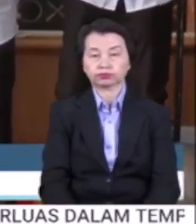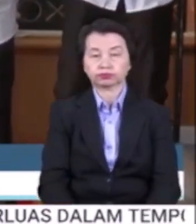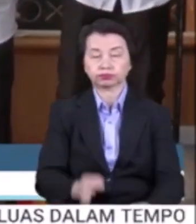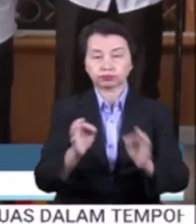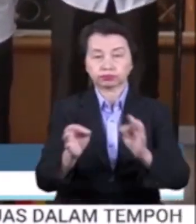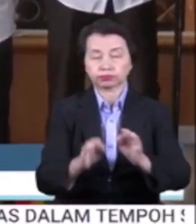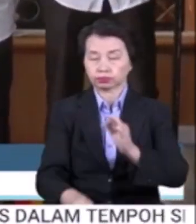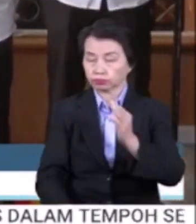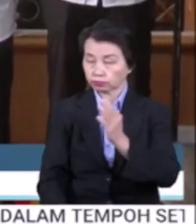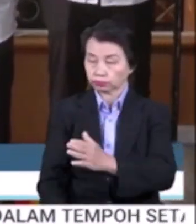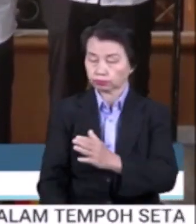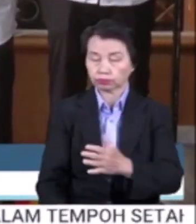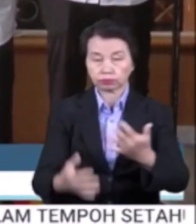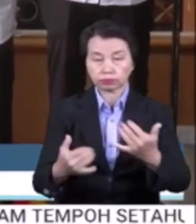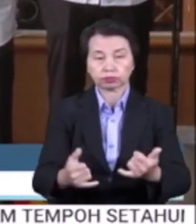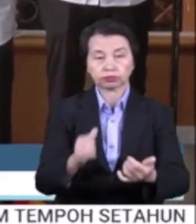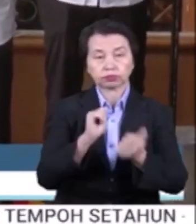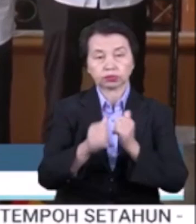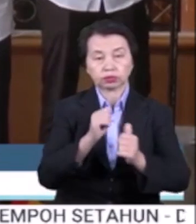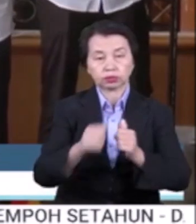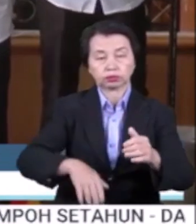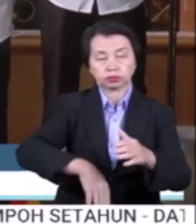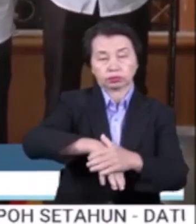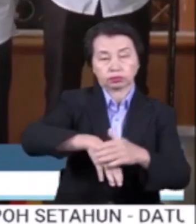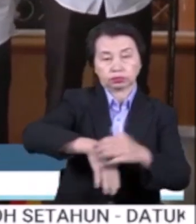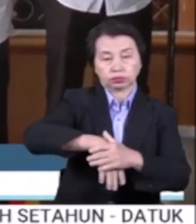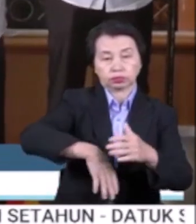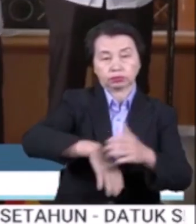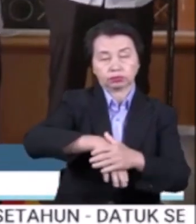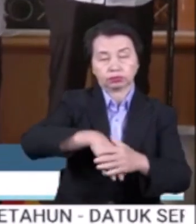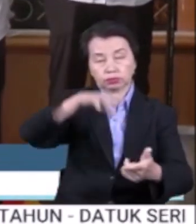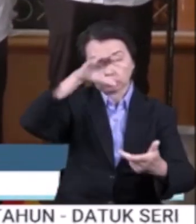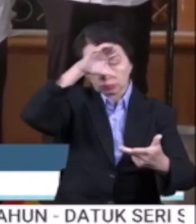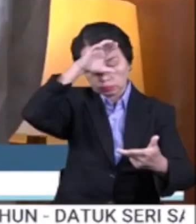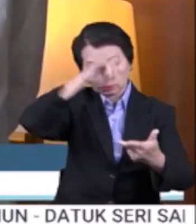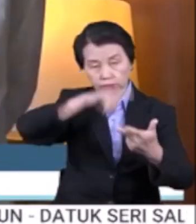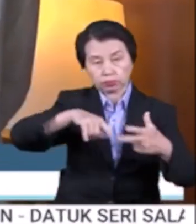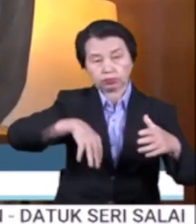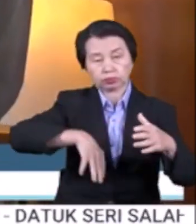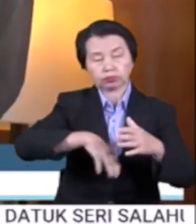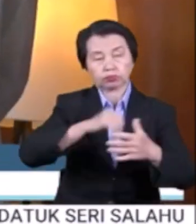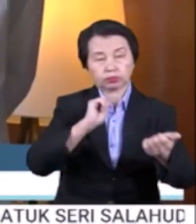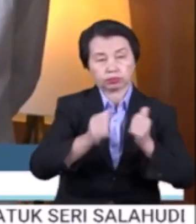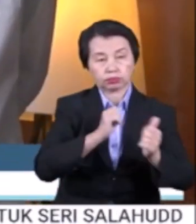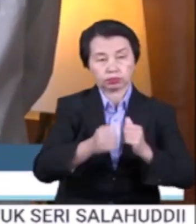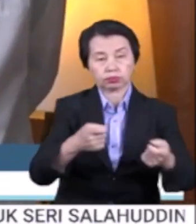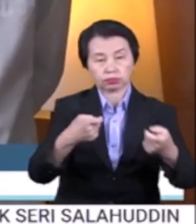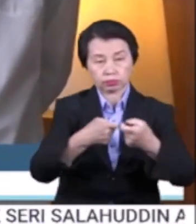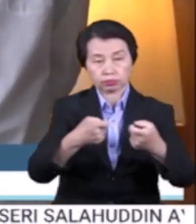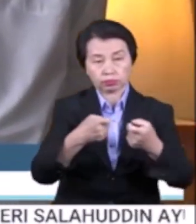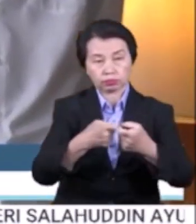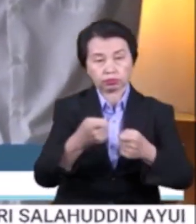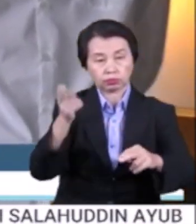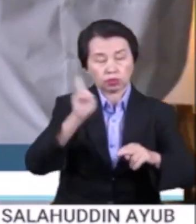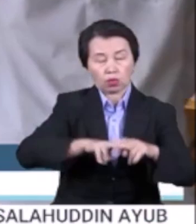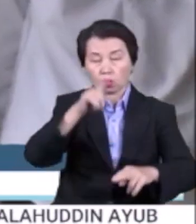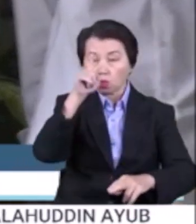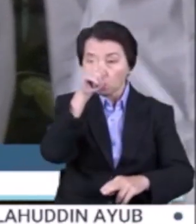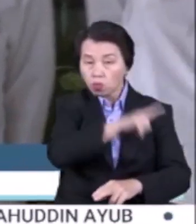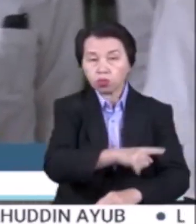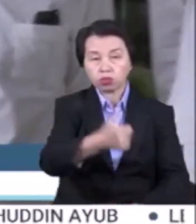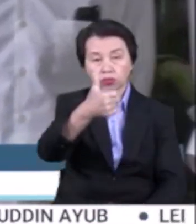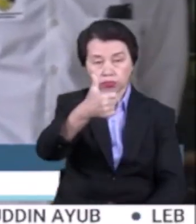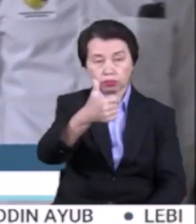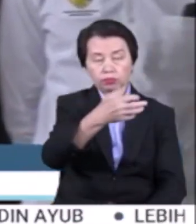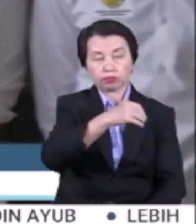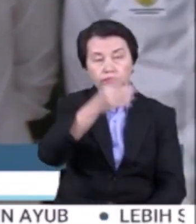Jelasnya, sepanjang penggal ini, sukan bola sepak, sepak takraw dan sukan elektronik menunjukkan peningkatan prestasi